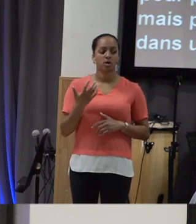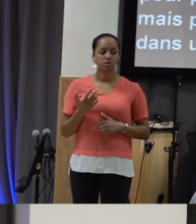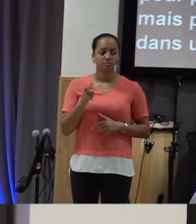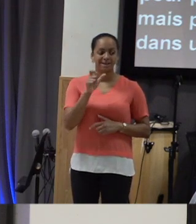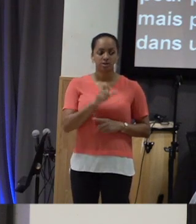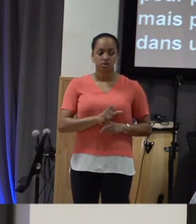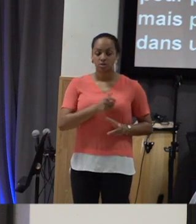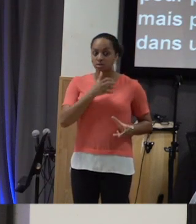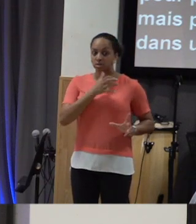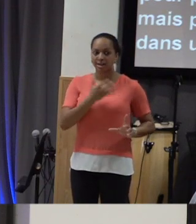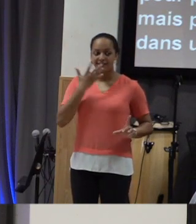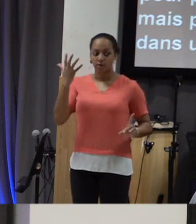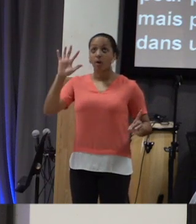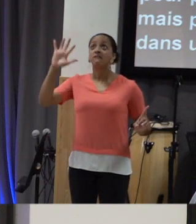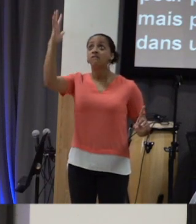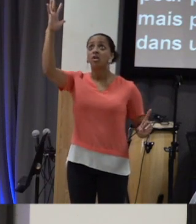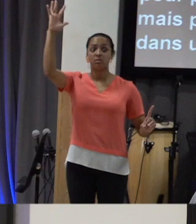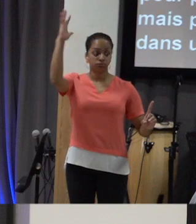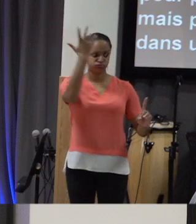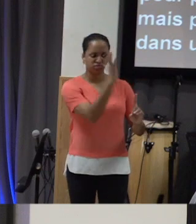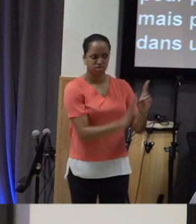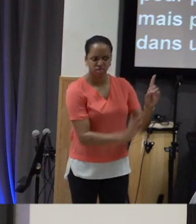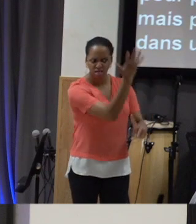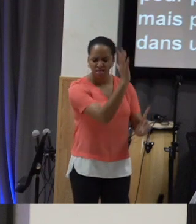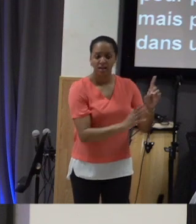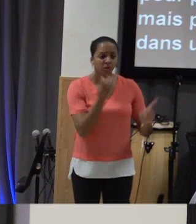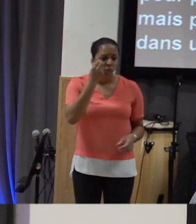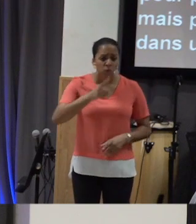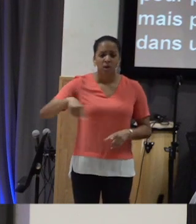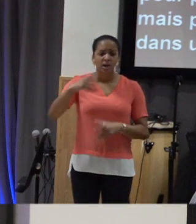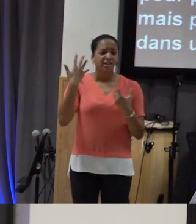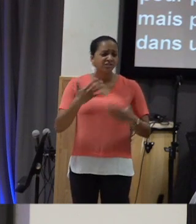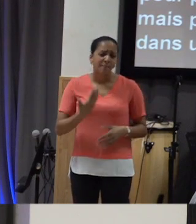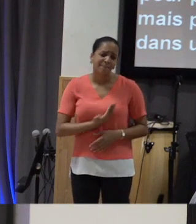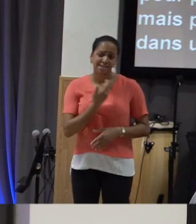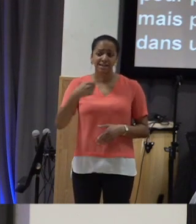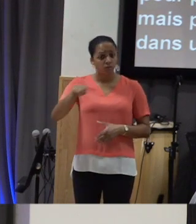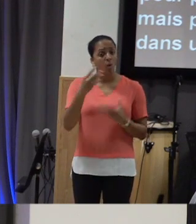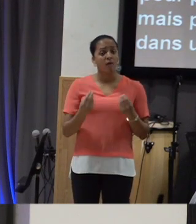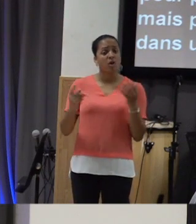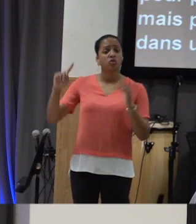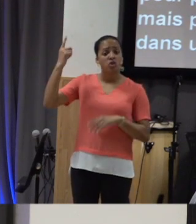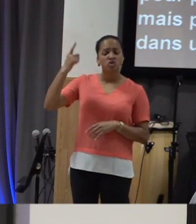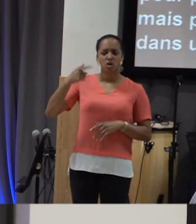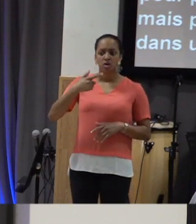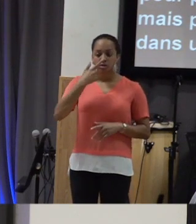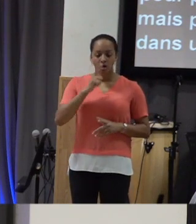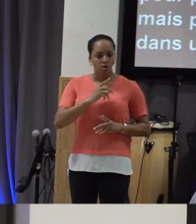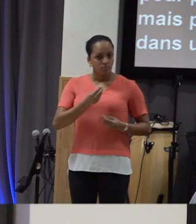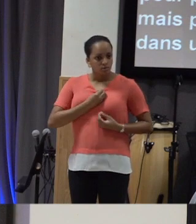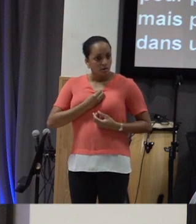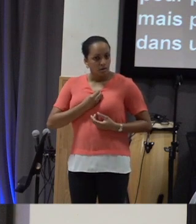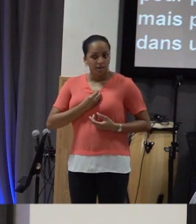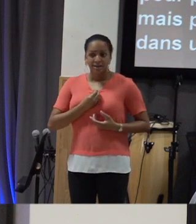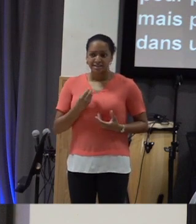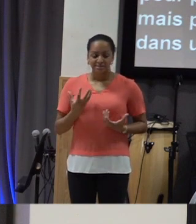sûr. C'est sûr. Parce qu'on t'a déjà blessé, on t'a déjà fait du mal alors que tu étais enfant de Dieu. C'est juste normal. Mais mon frère, ma soeur, ne prie pas